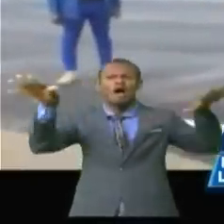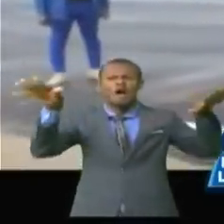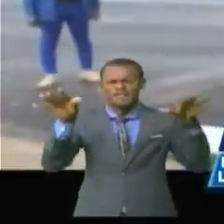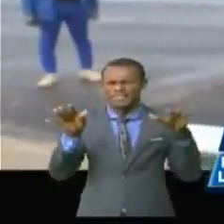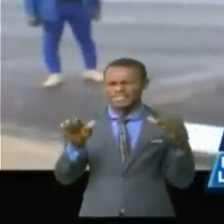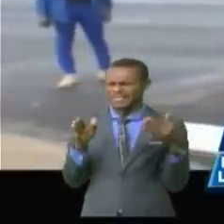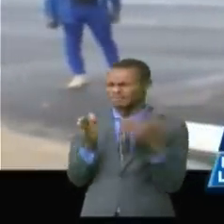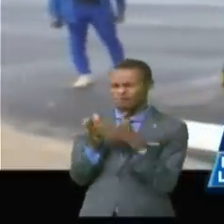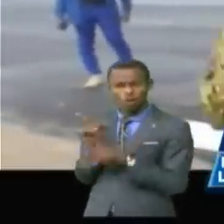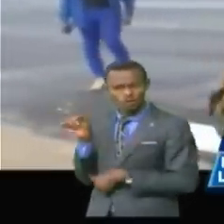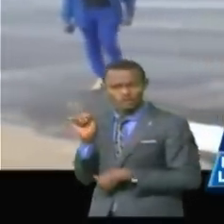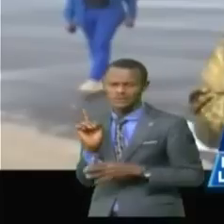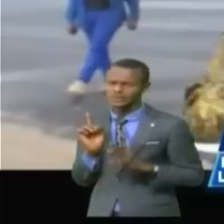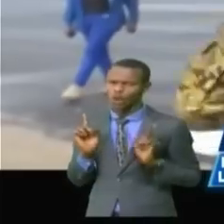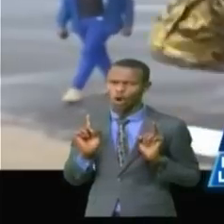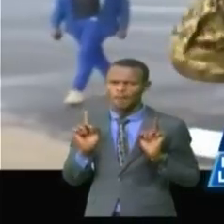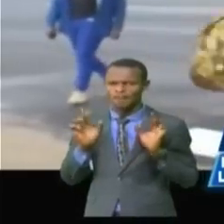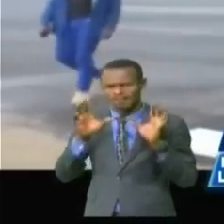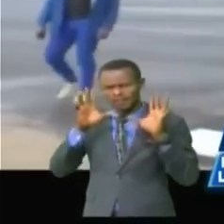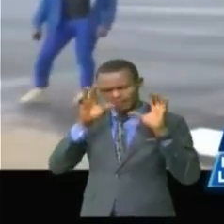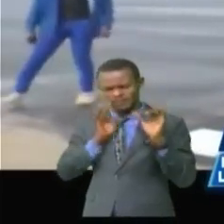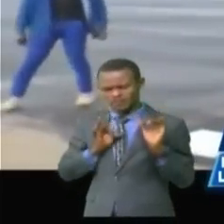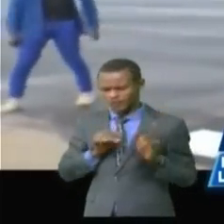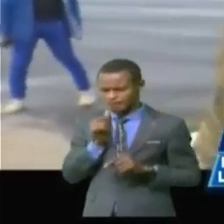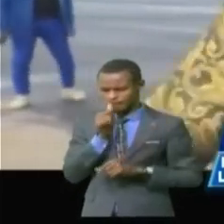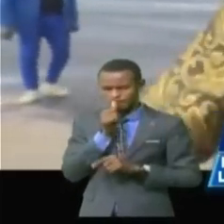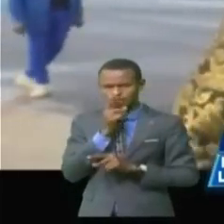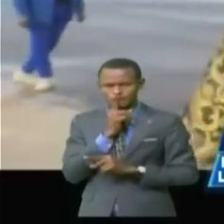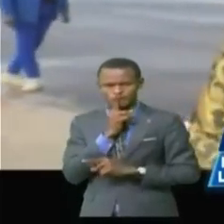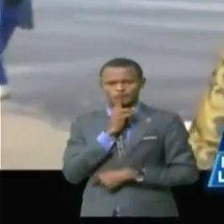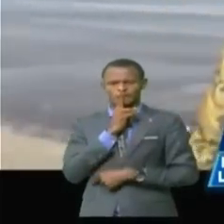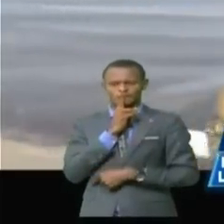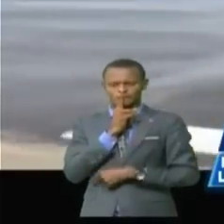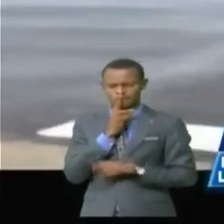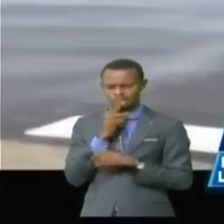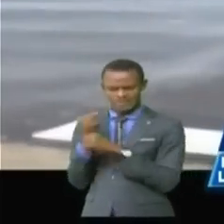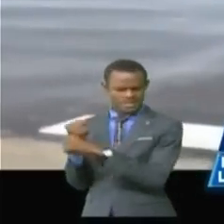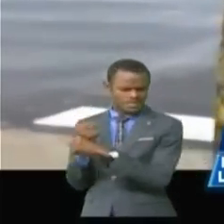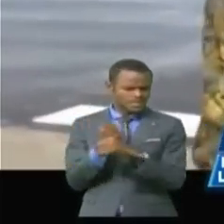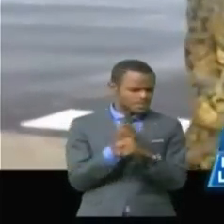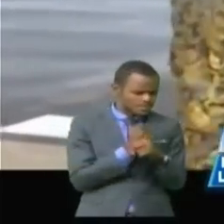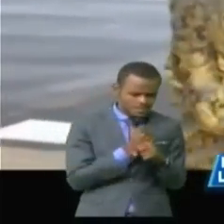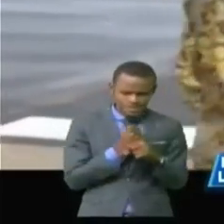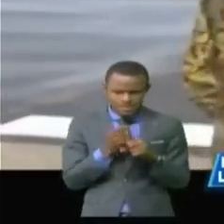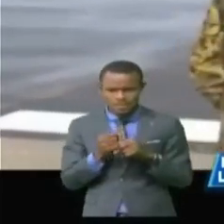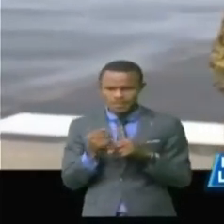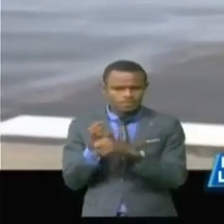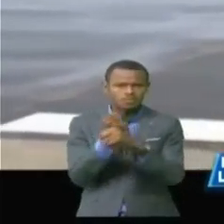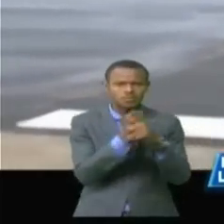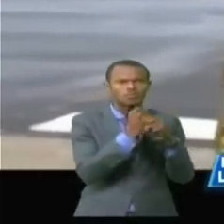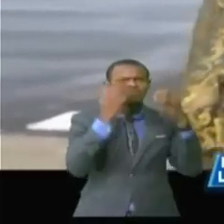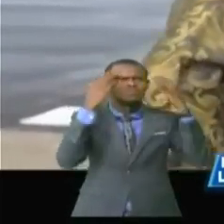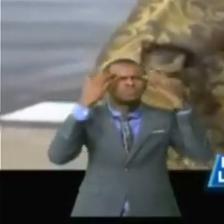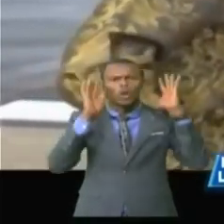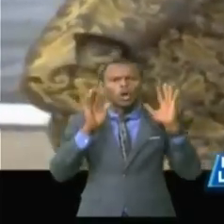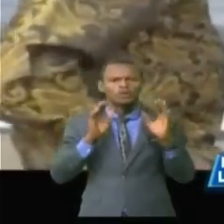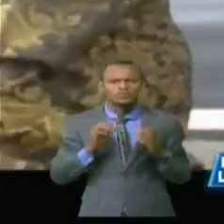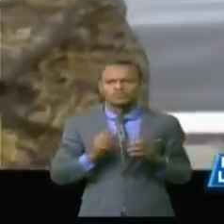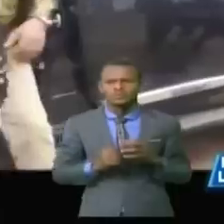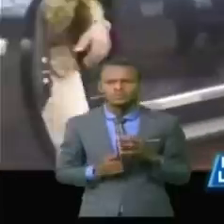qui travaille pour toute la République. Et c'est ça que nous voulons. Voilà. Je suis très content, voyons voir comment ce petit